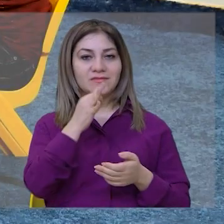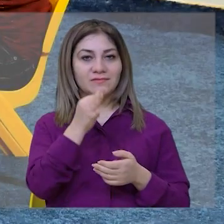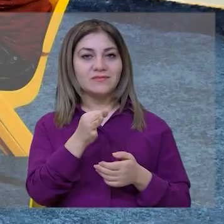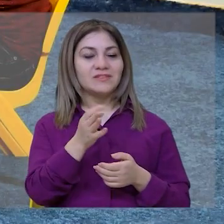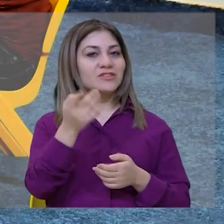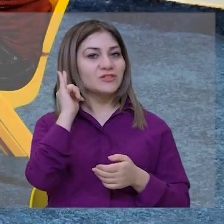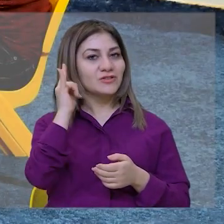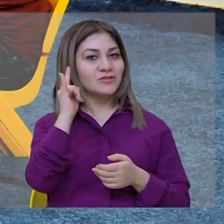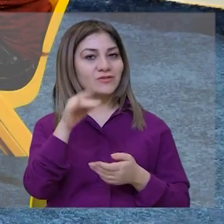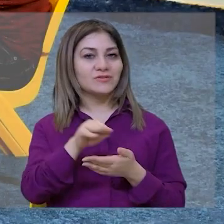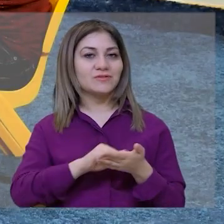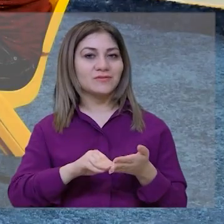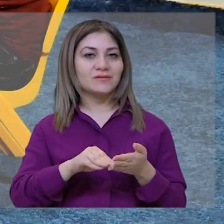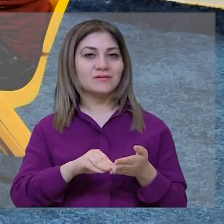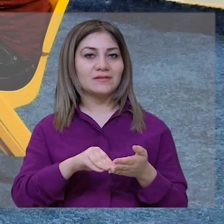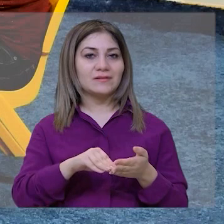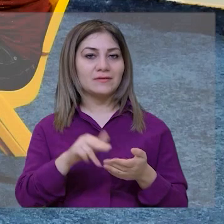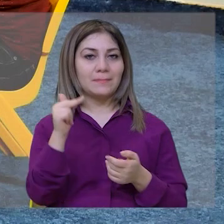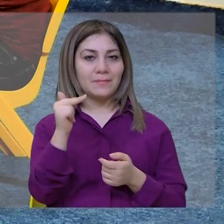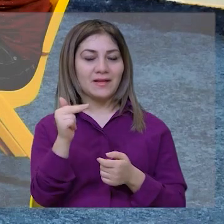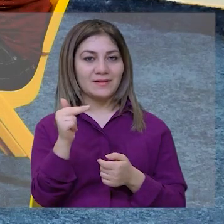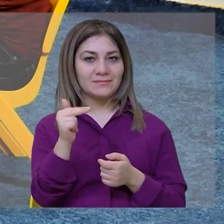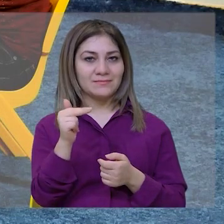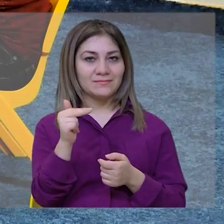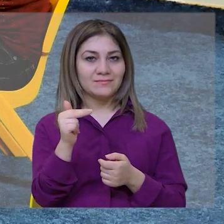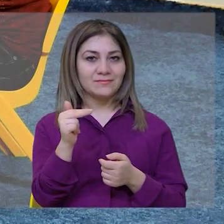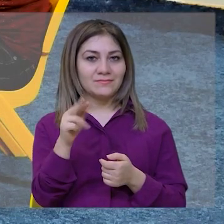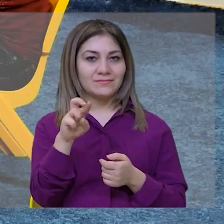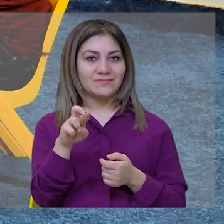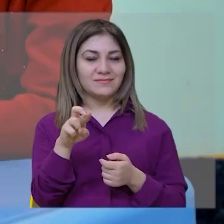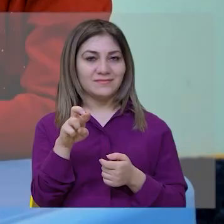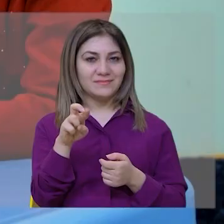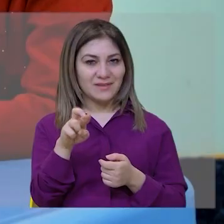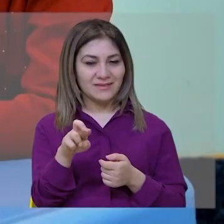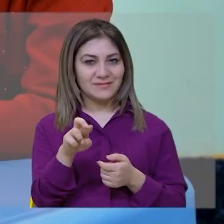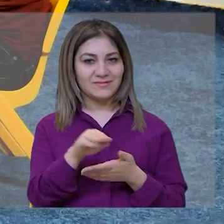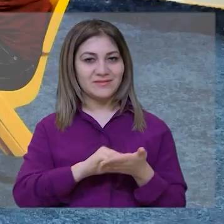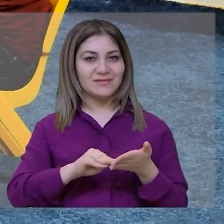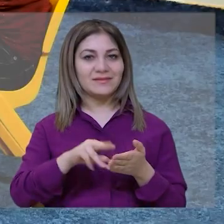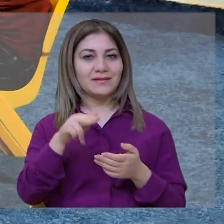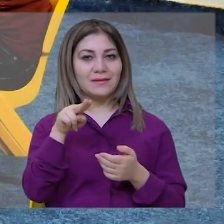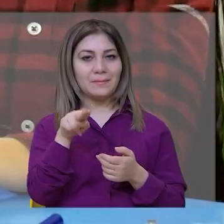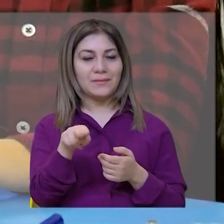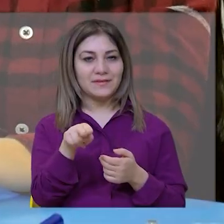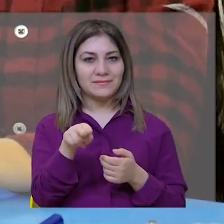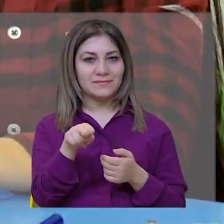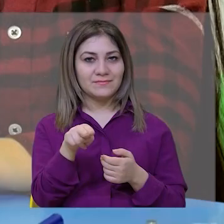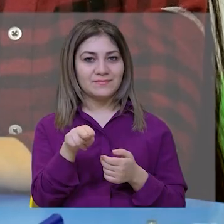եմ հնչյունը, դուք կրկնում եք։ Փ Փ Բ Բ Փ